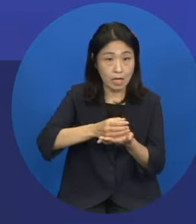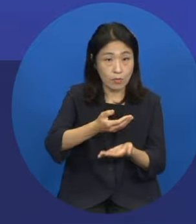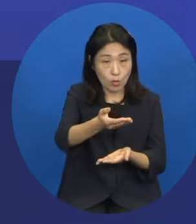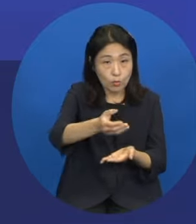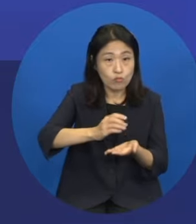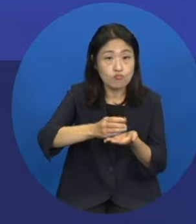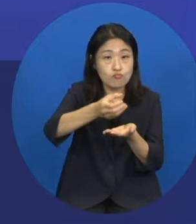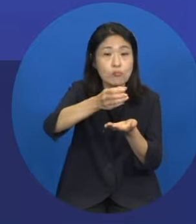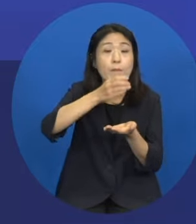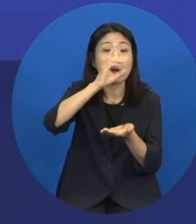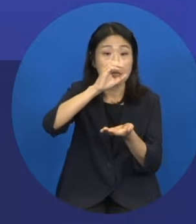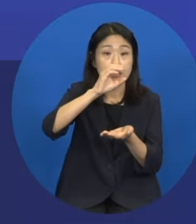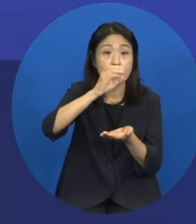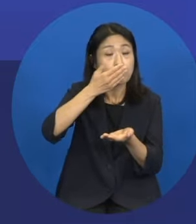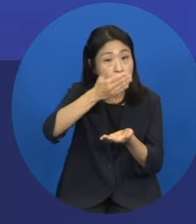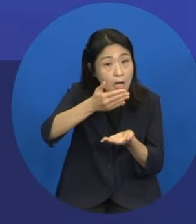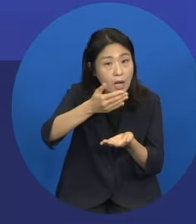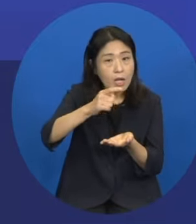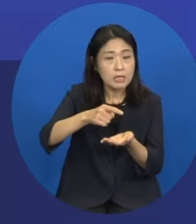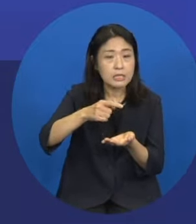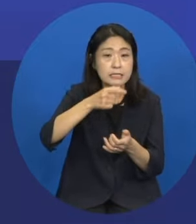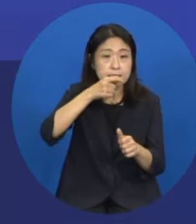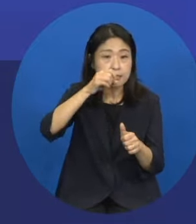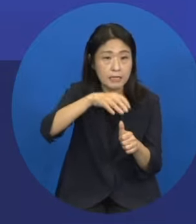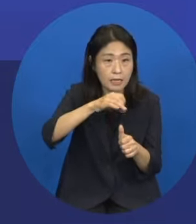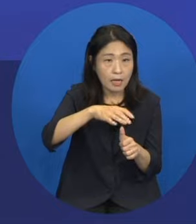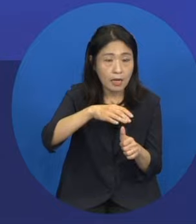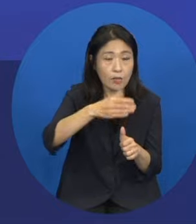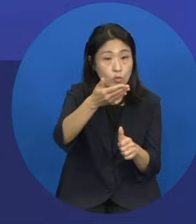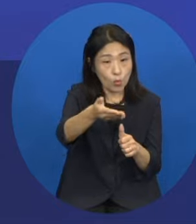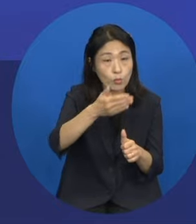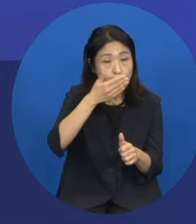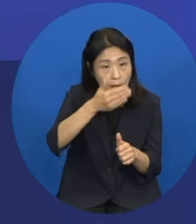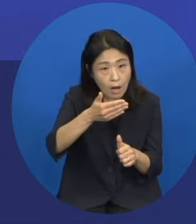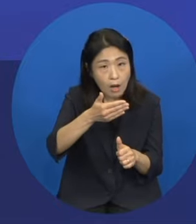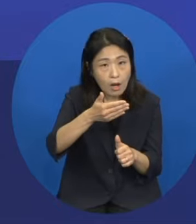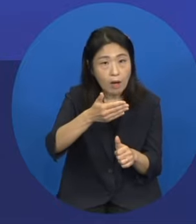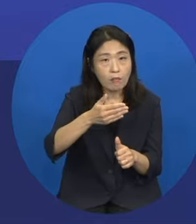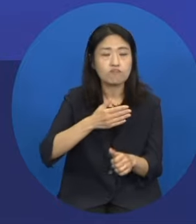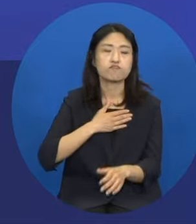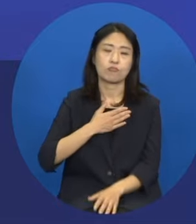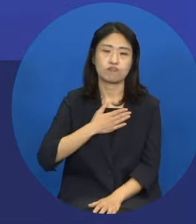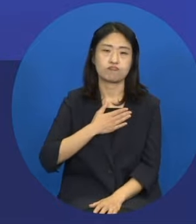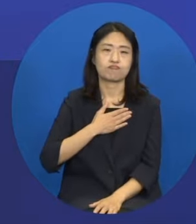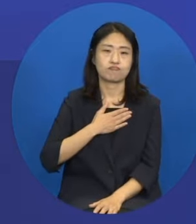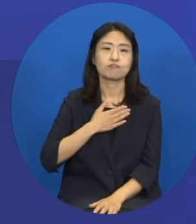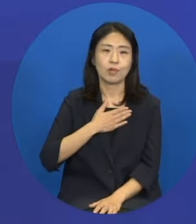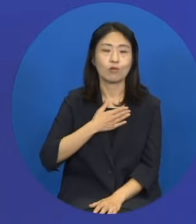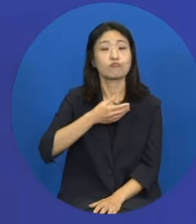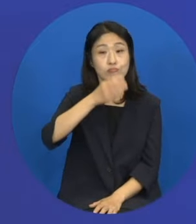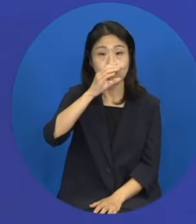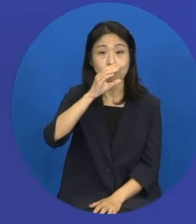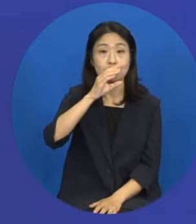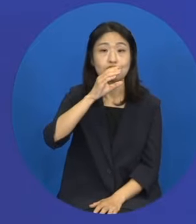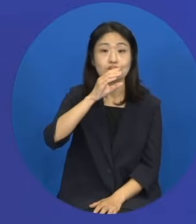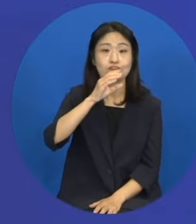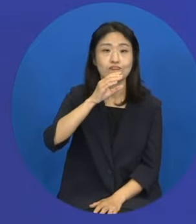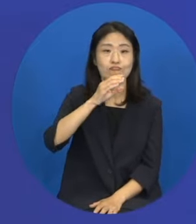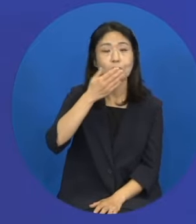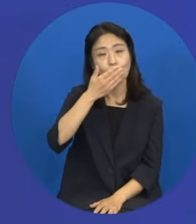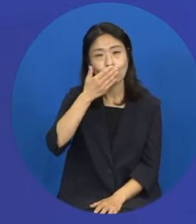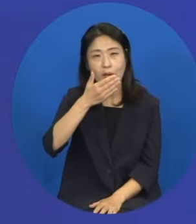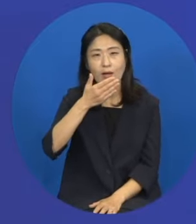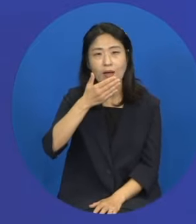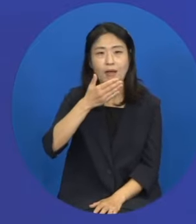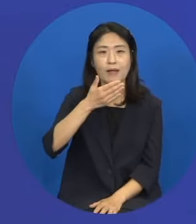있으며 내가 받는 세례를 너희가 받을 수 있느냐? 아, 예수님 그 잔 저도 마실 수 있습니다. 저 잘 마십니다. 저도 마시겠습니다.